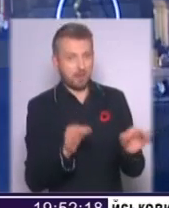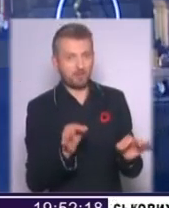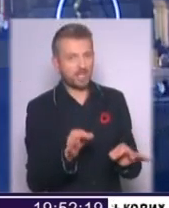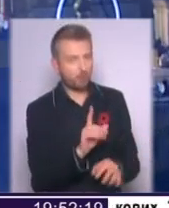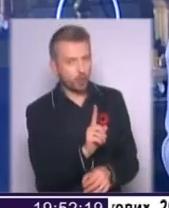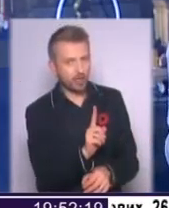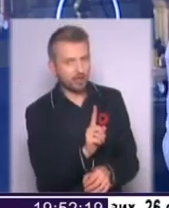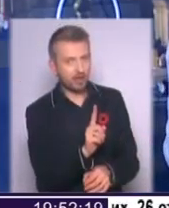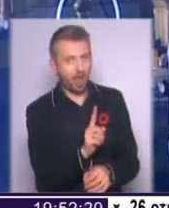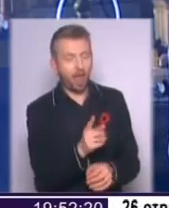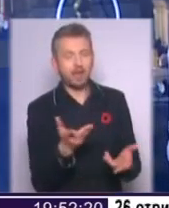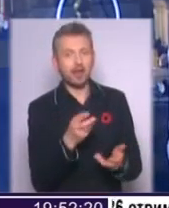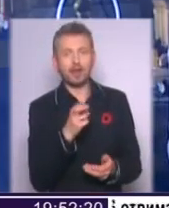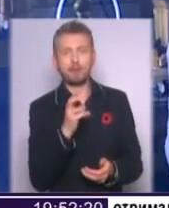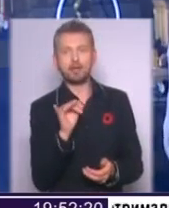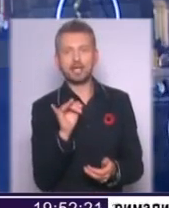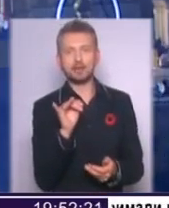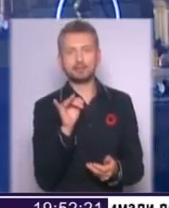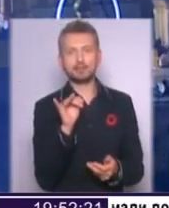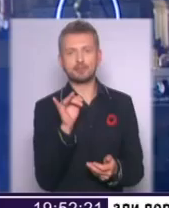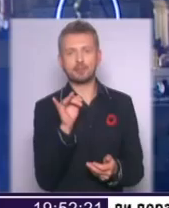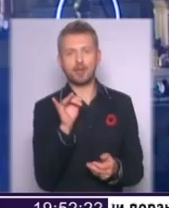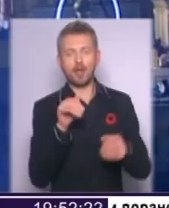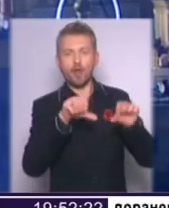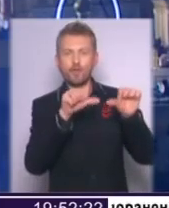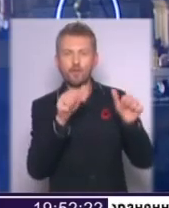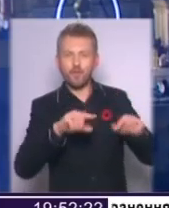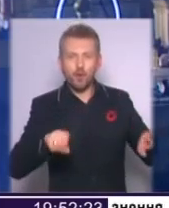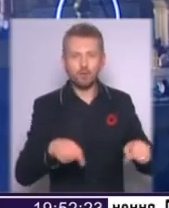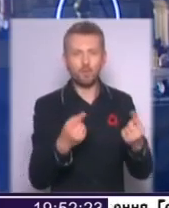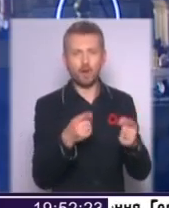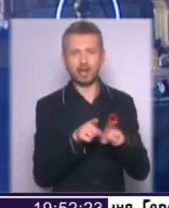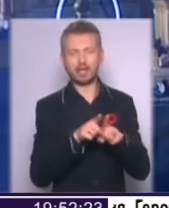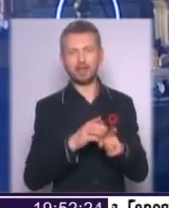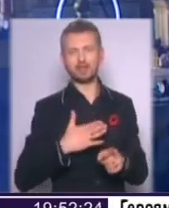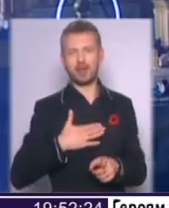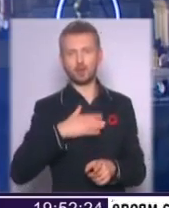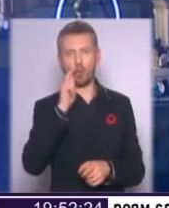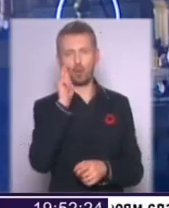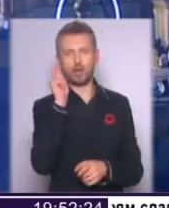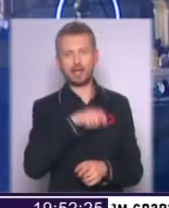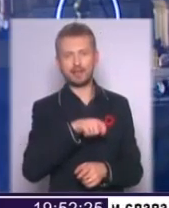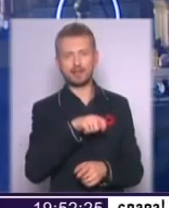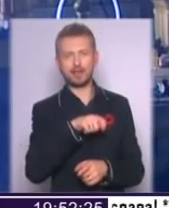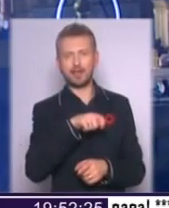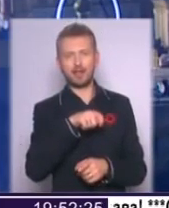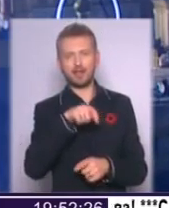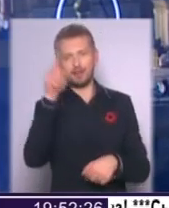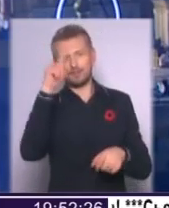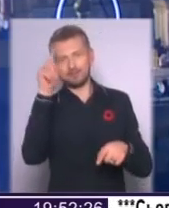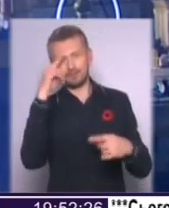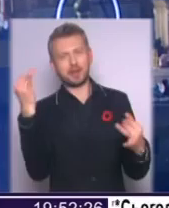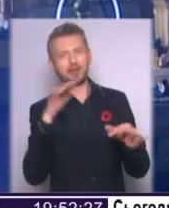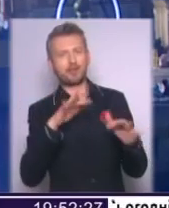безумовно, яка би ну, формувала такі наші українські меми в головах у людей, щоб